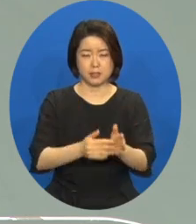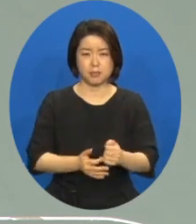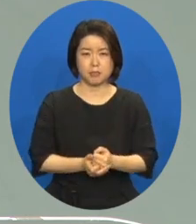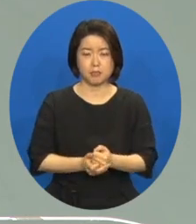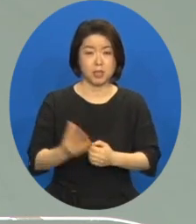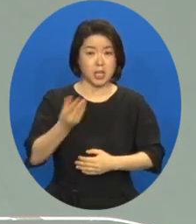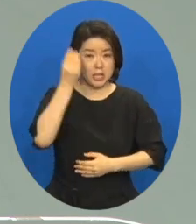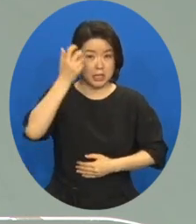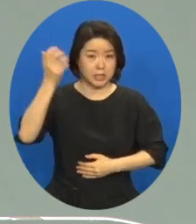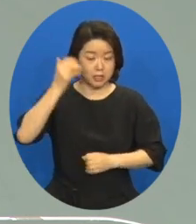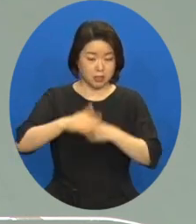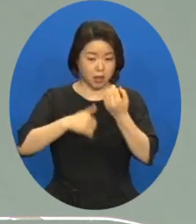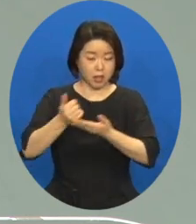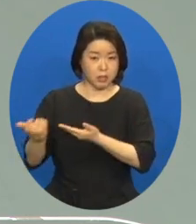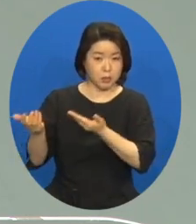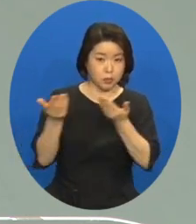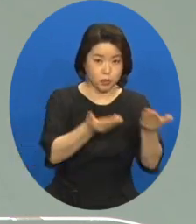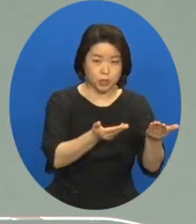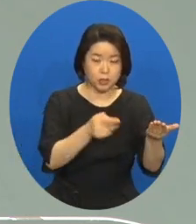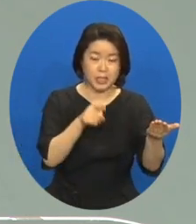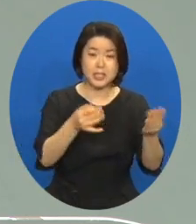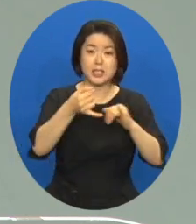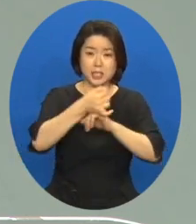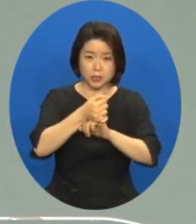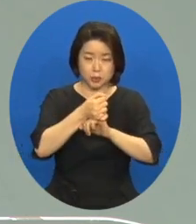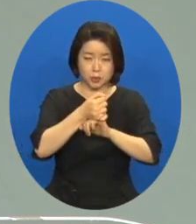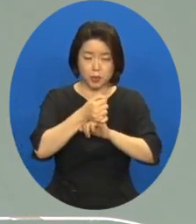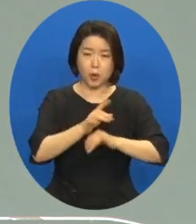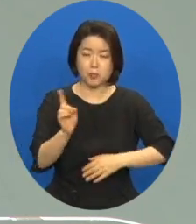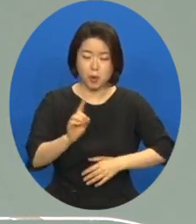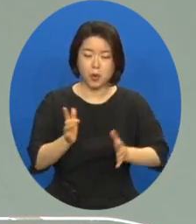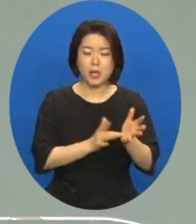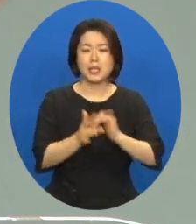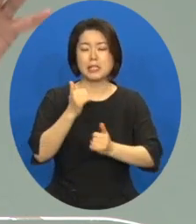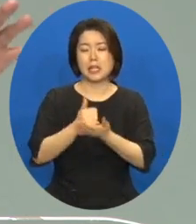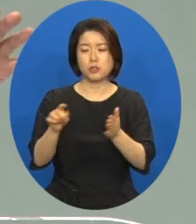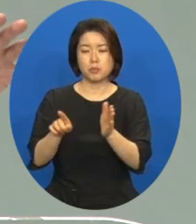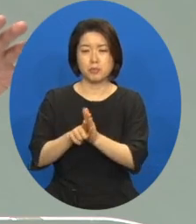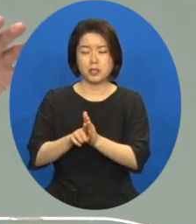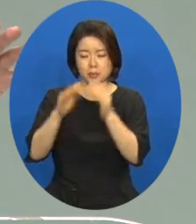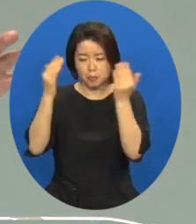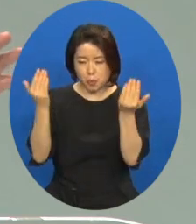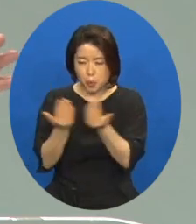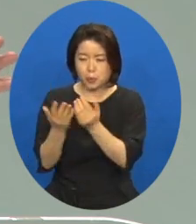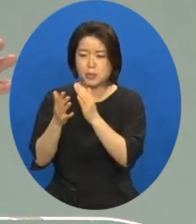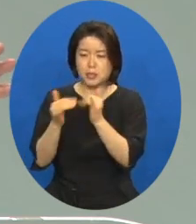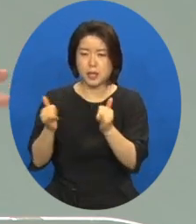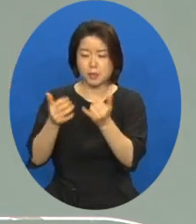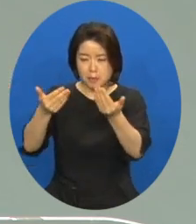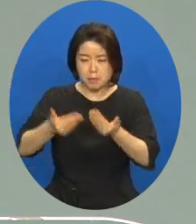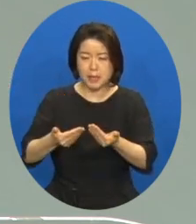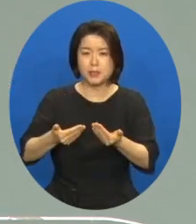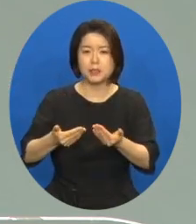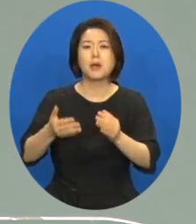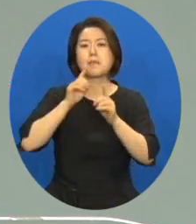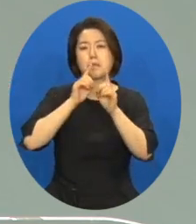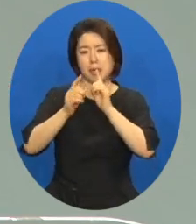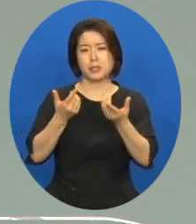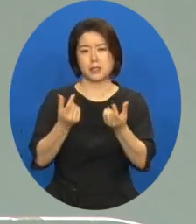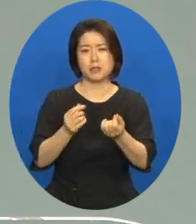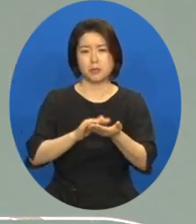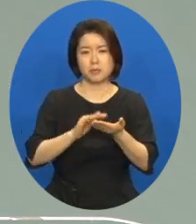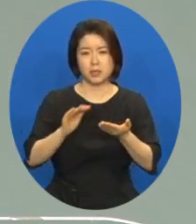성령 하나님을 보내주시겠다는 이 약속은 예수 믿은 모든 성도가 다 받은 약속인데,